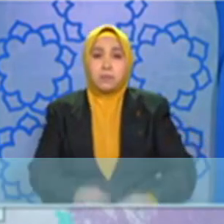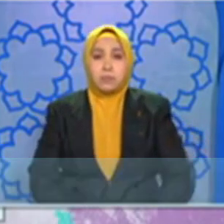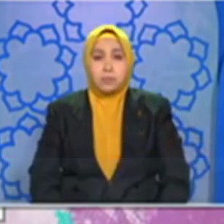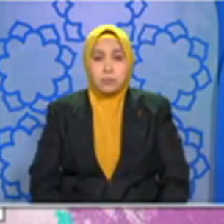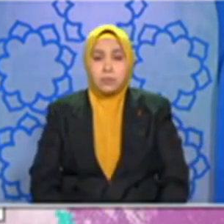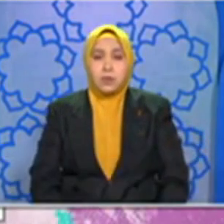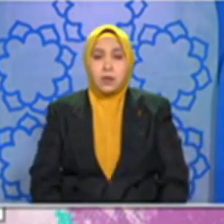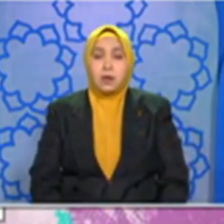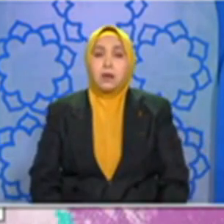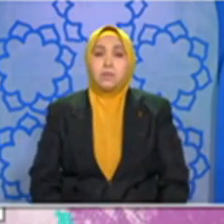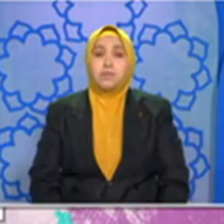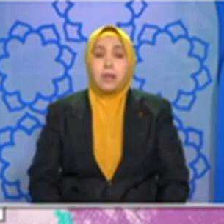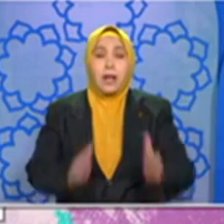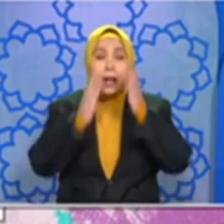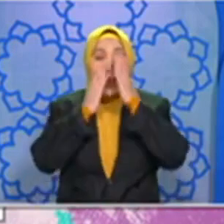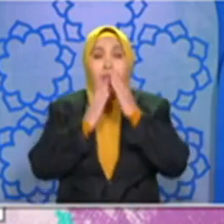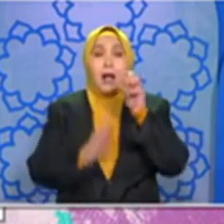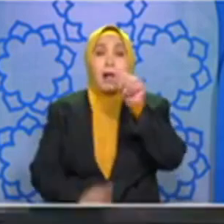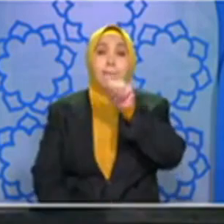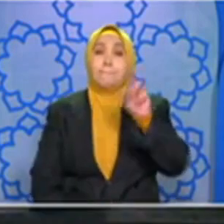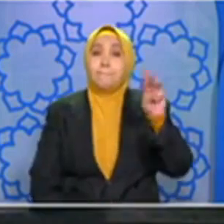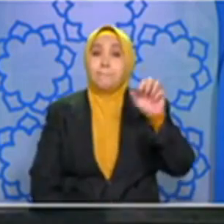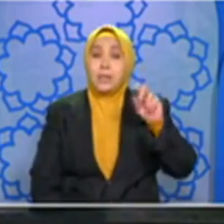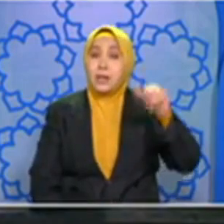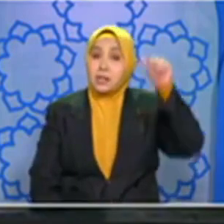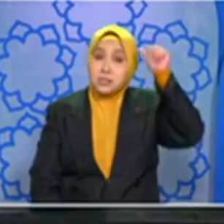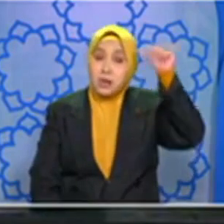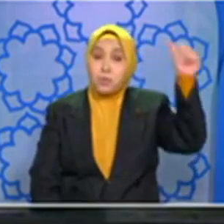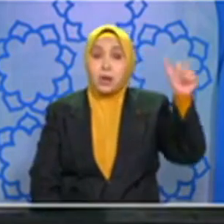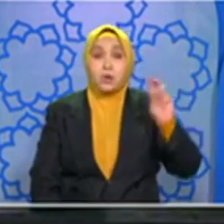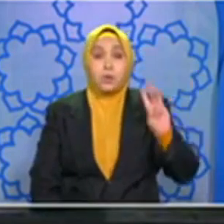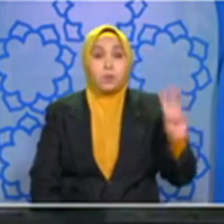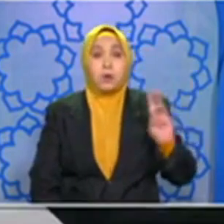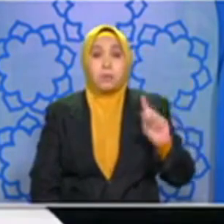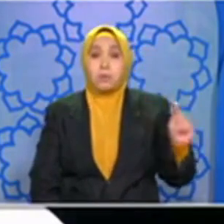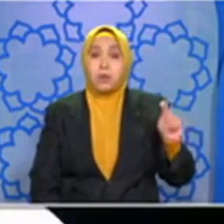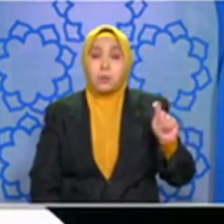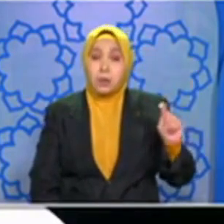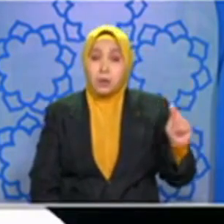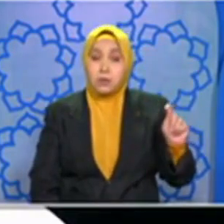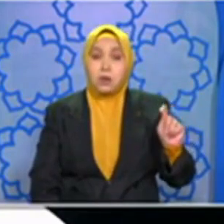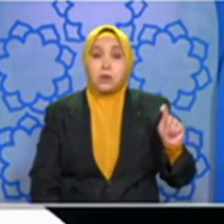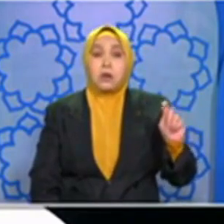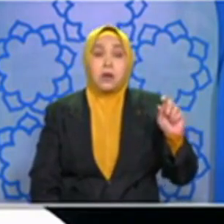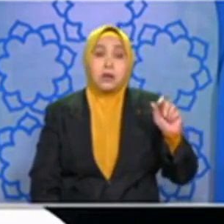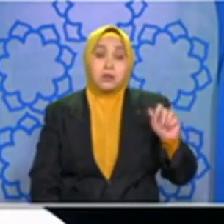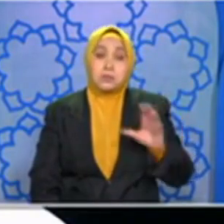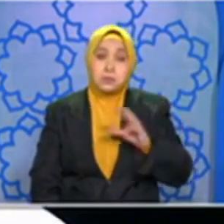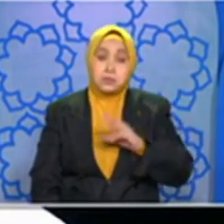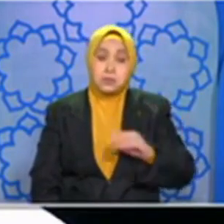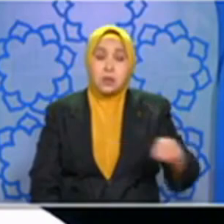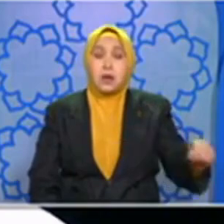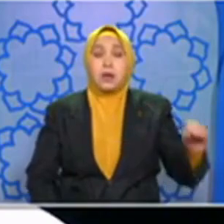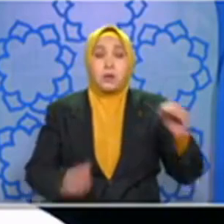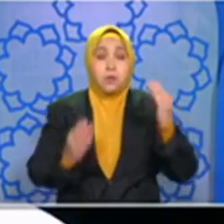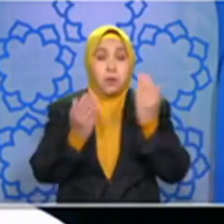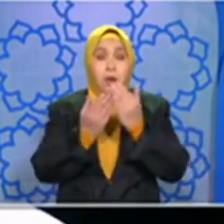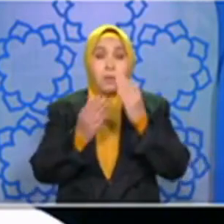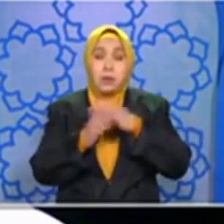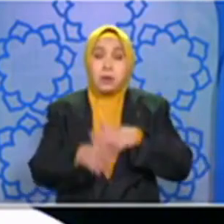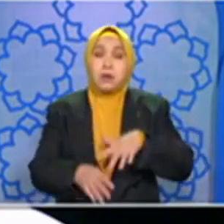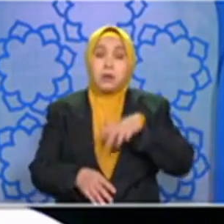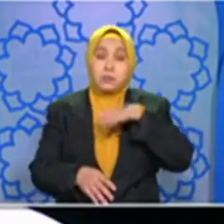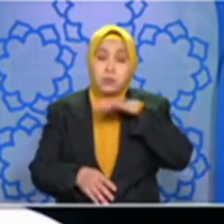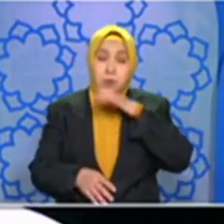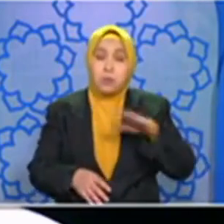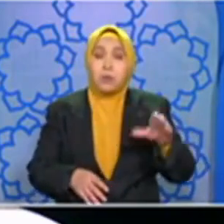الضالين. آمين. السلام عليكم ورحمة الله وبركاته. الحمد لله والصلاة والسلام على رسول الله وعلى آله ومن والاه. أشهد أن لا إله إلا الله، أشهد